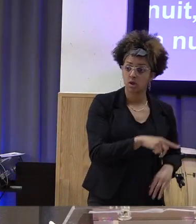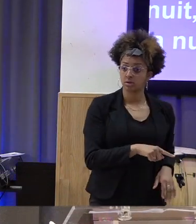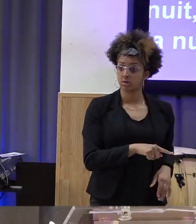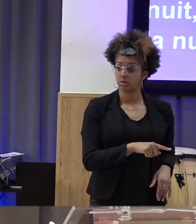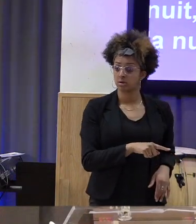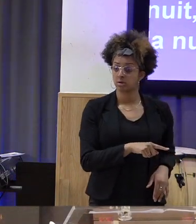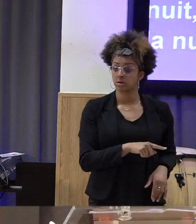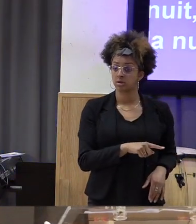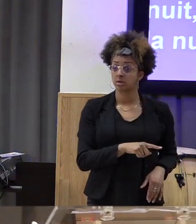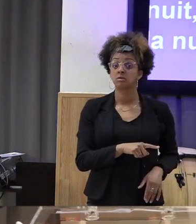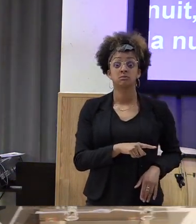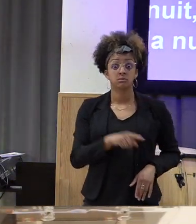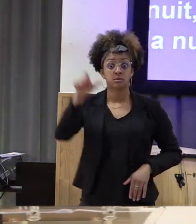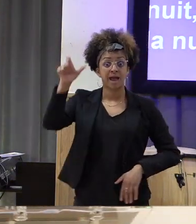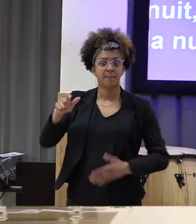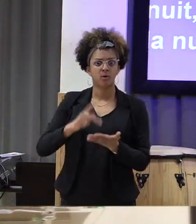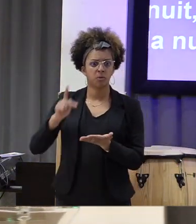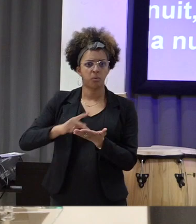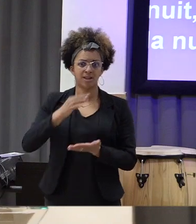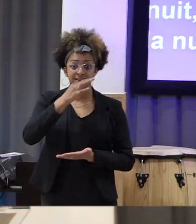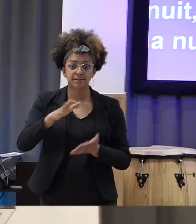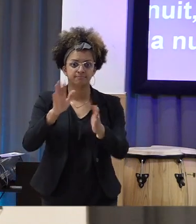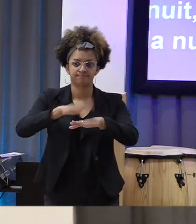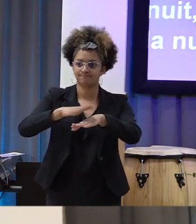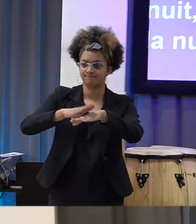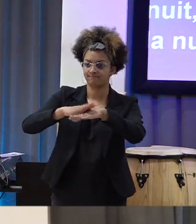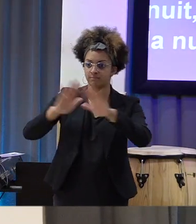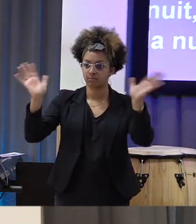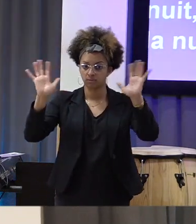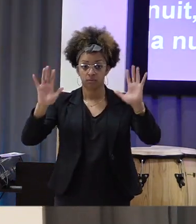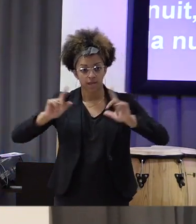Alors l'apôtre Paul nous dit, réveillez-vous, il est temps.